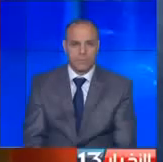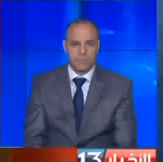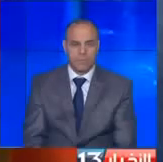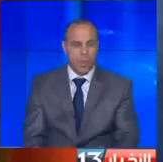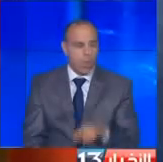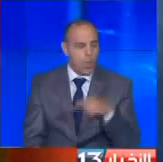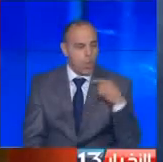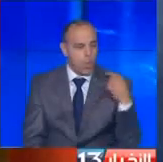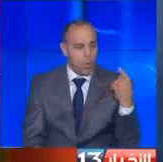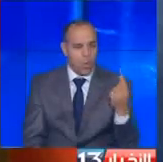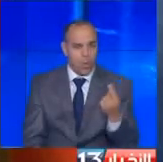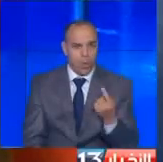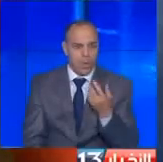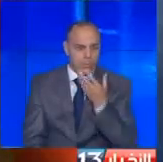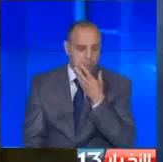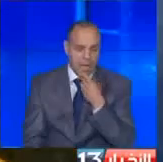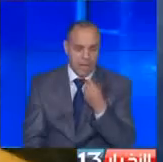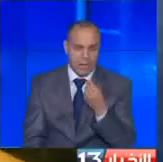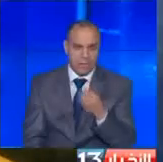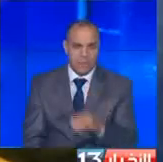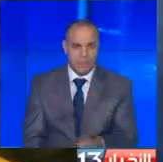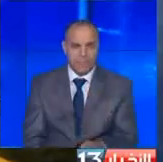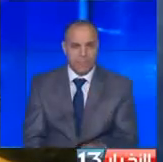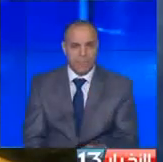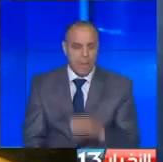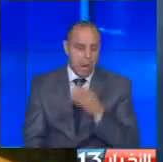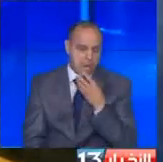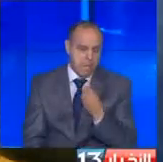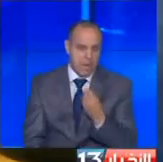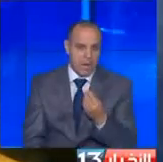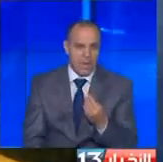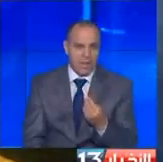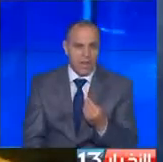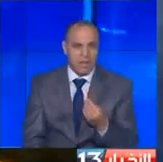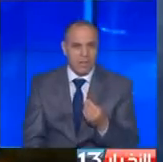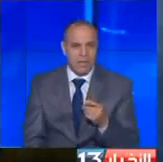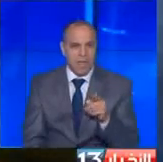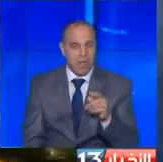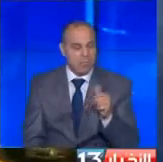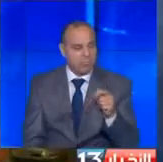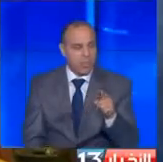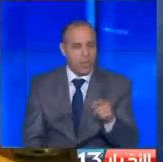كلها ياسر محلاها. نجاتني في السنين هذوك،